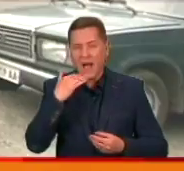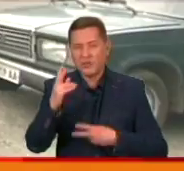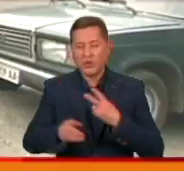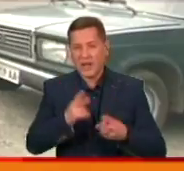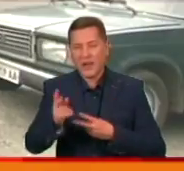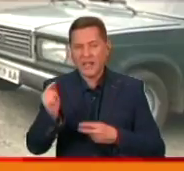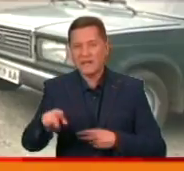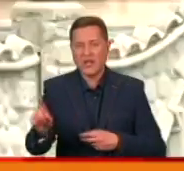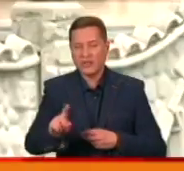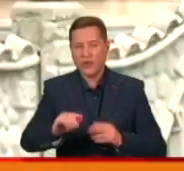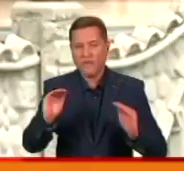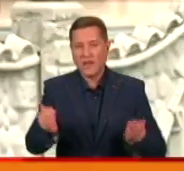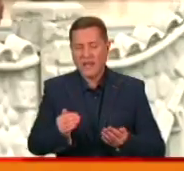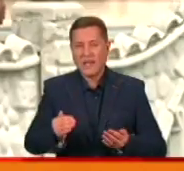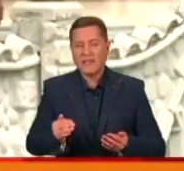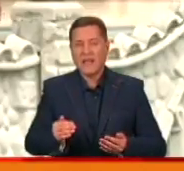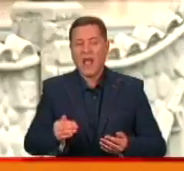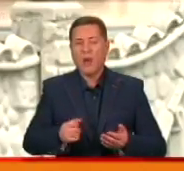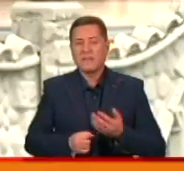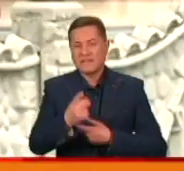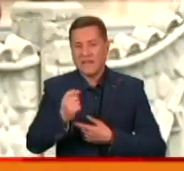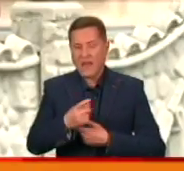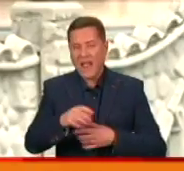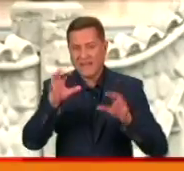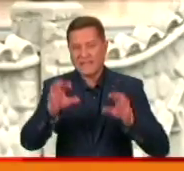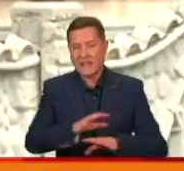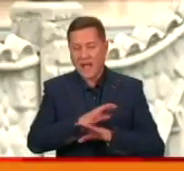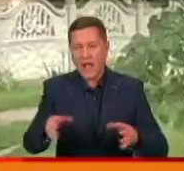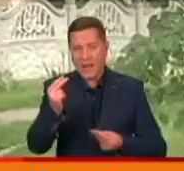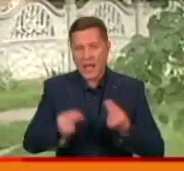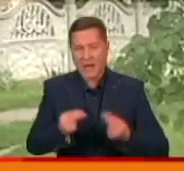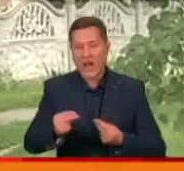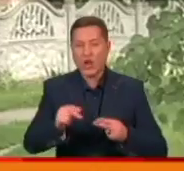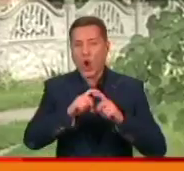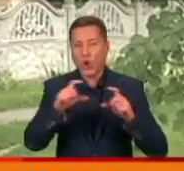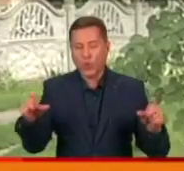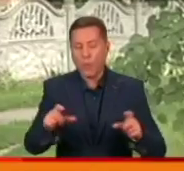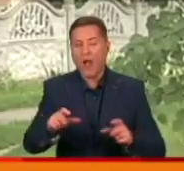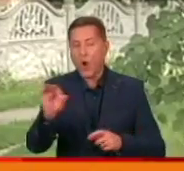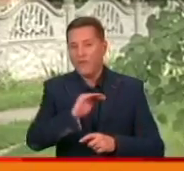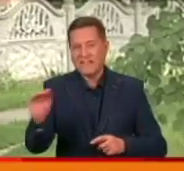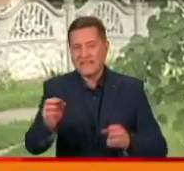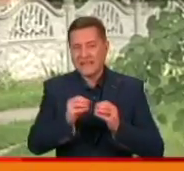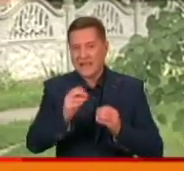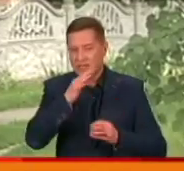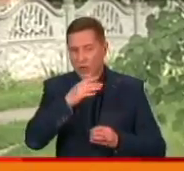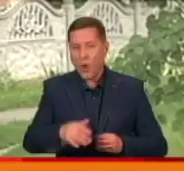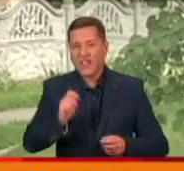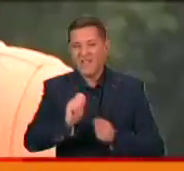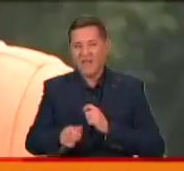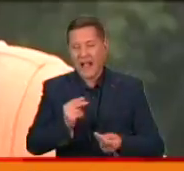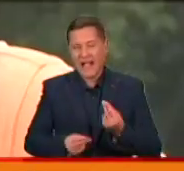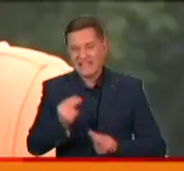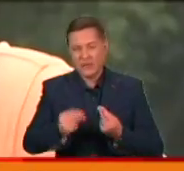що в маленьких містечках почали з'являтись нелегальні гральні клуби. Хоча офіційно вже майже 10 років казино в Україні